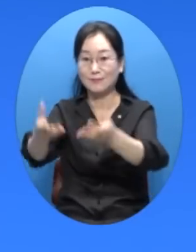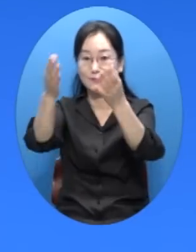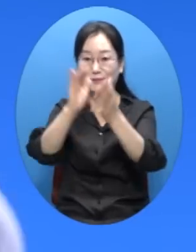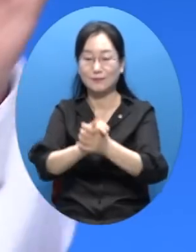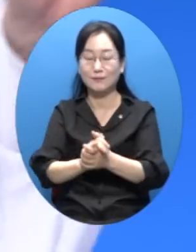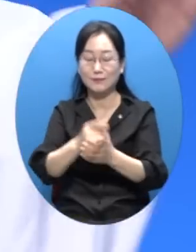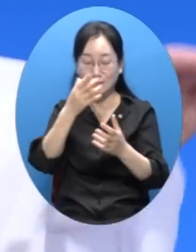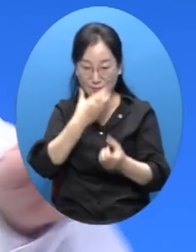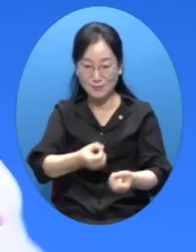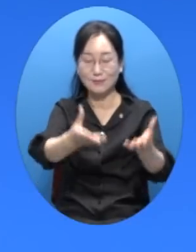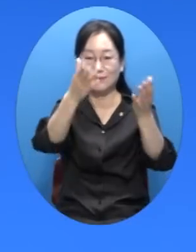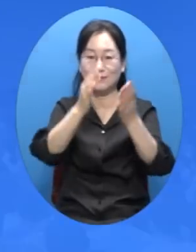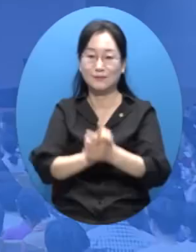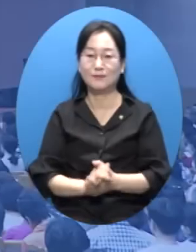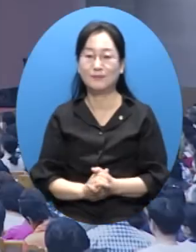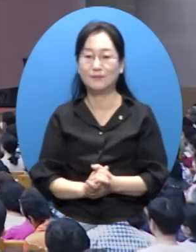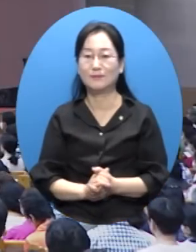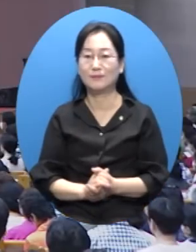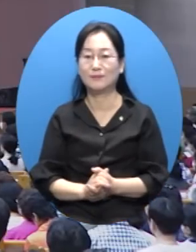축원합니다. 축원합니다.